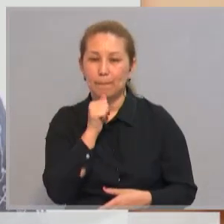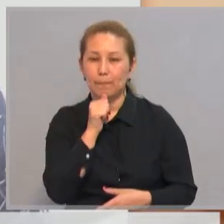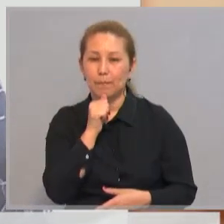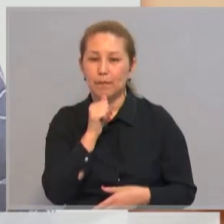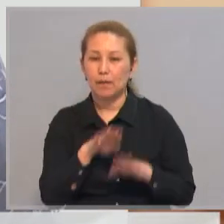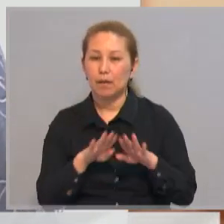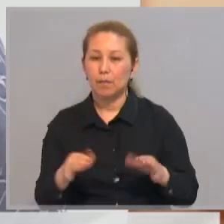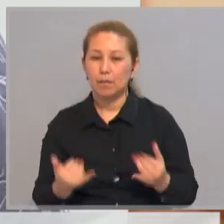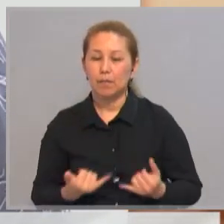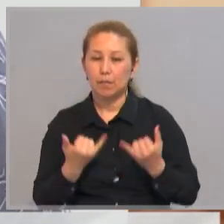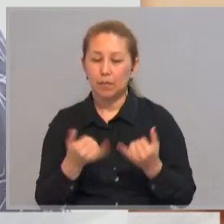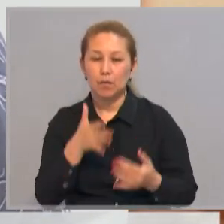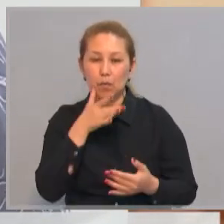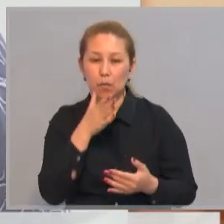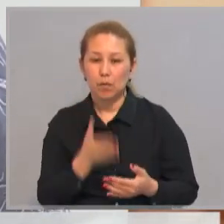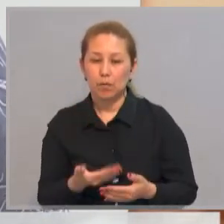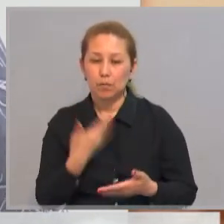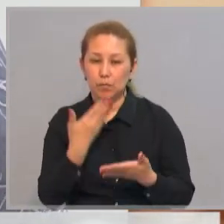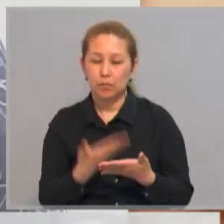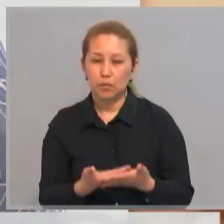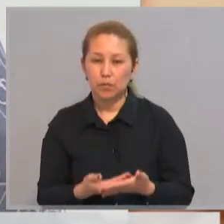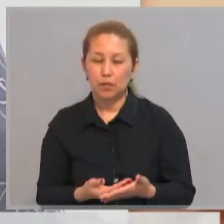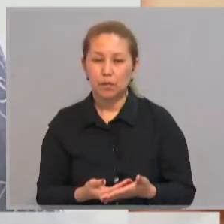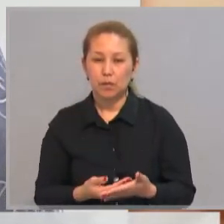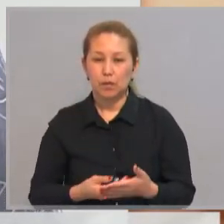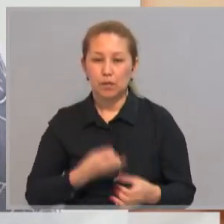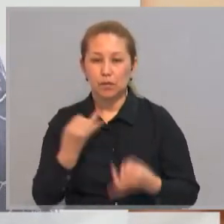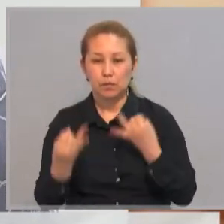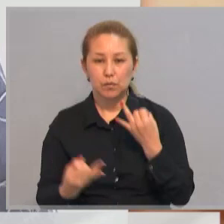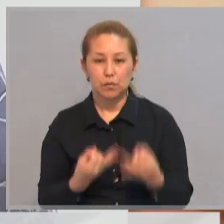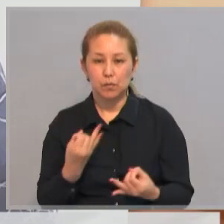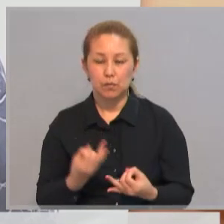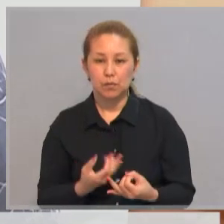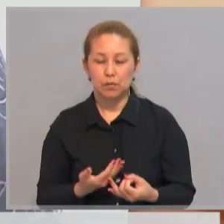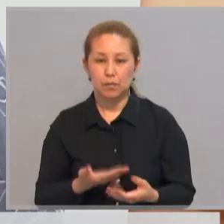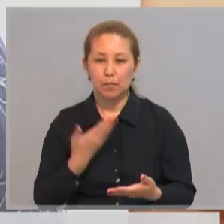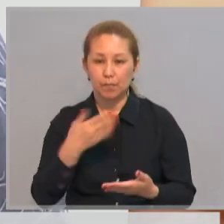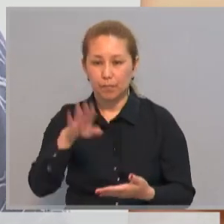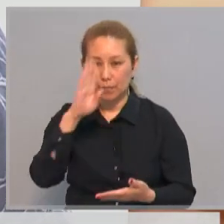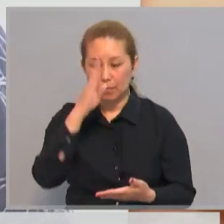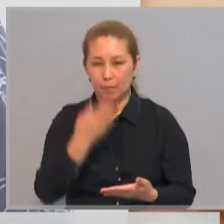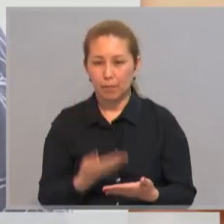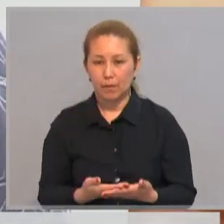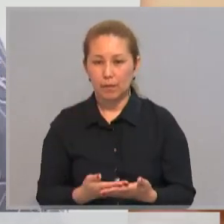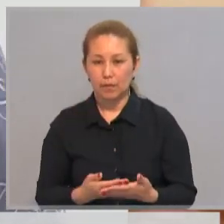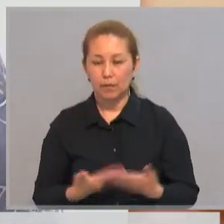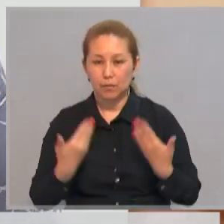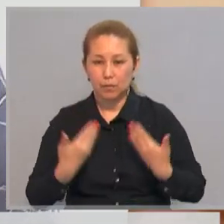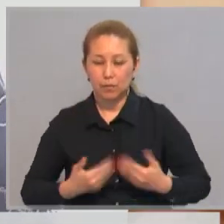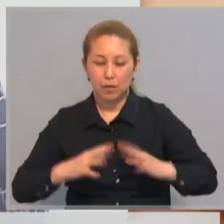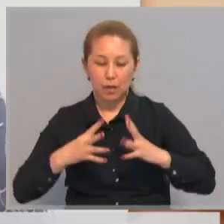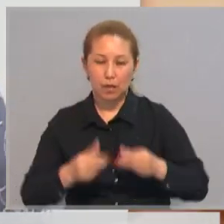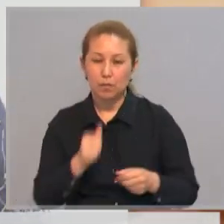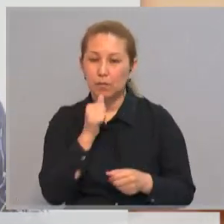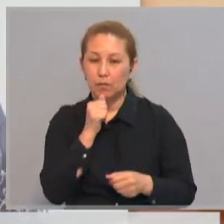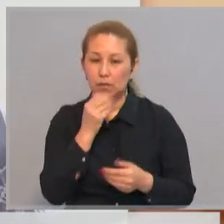баламен арнайы уақыт бөліп, онымен жеке сөйлесу, баланың іш әлемінде, оның жан дүниесінде не